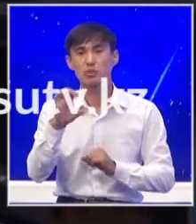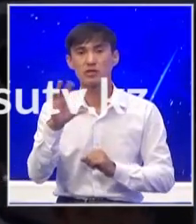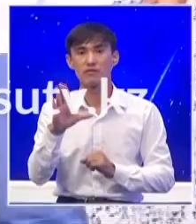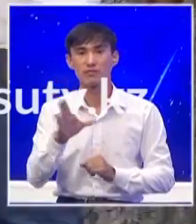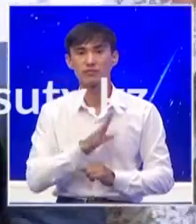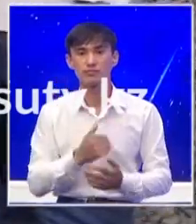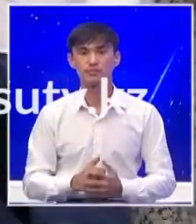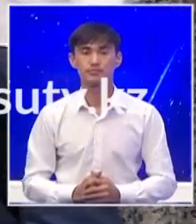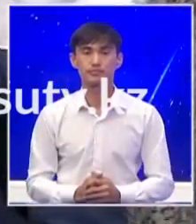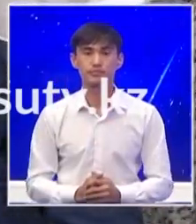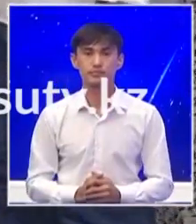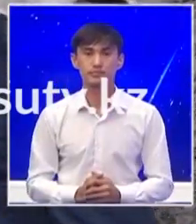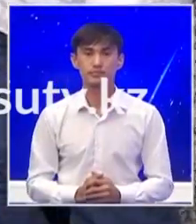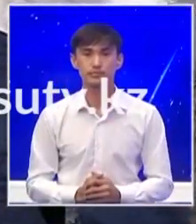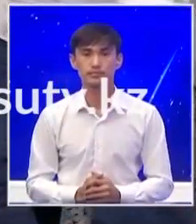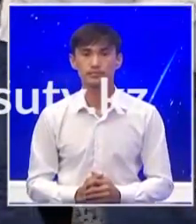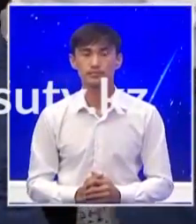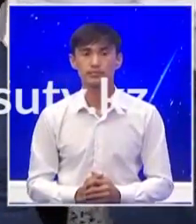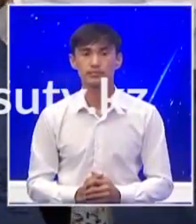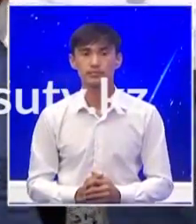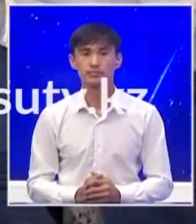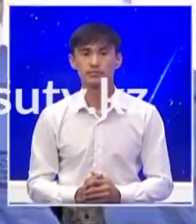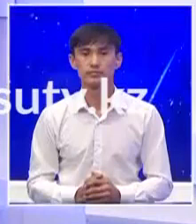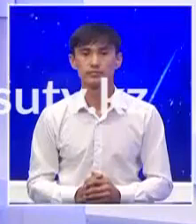Штогрина, Мади Байбусынов, телеканал ЖТСУ.